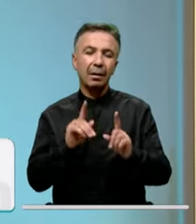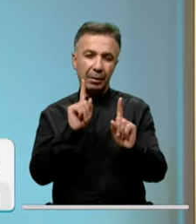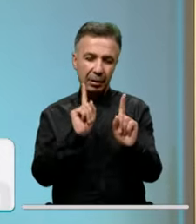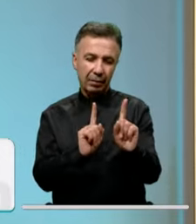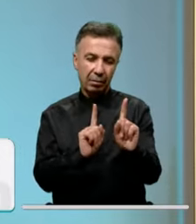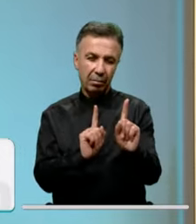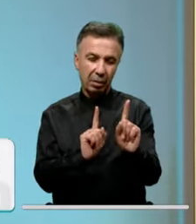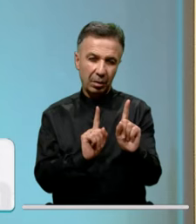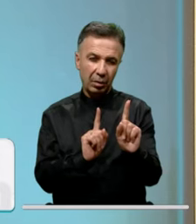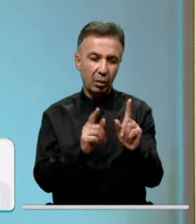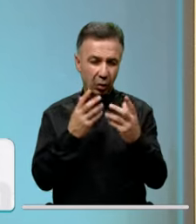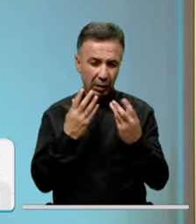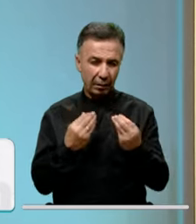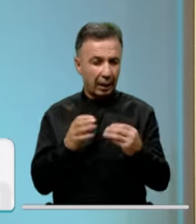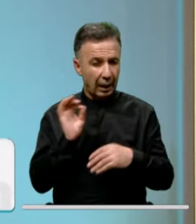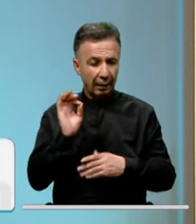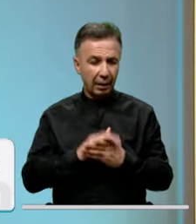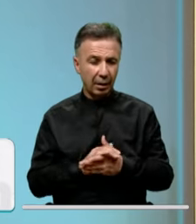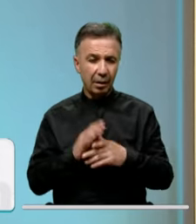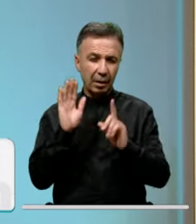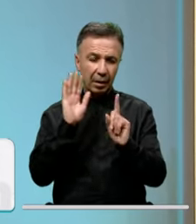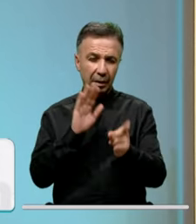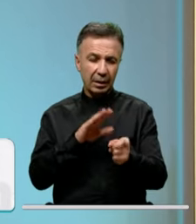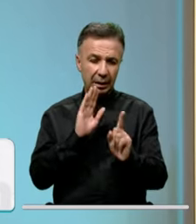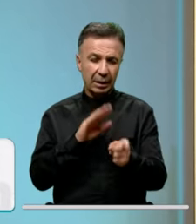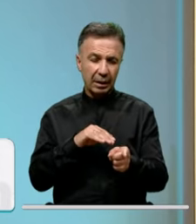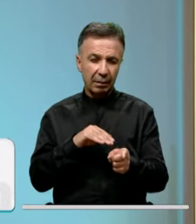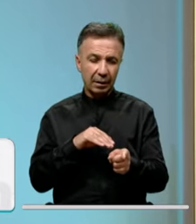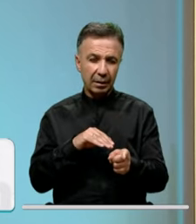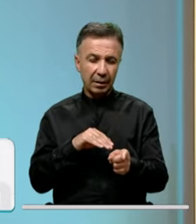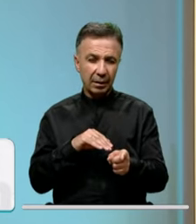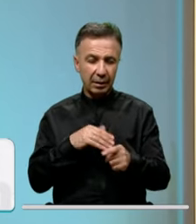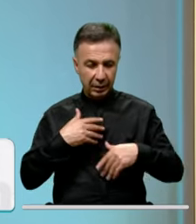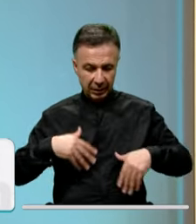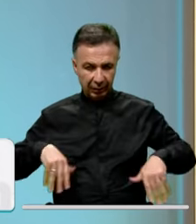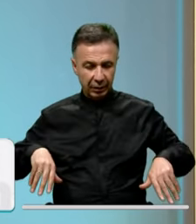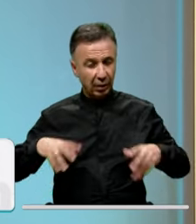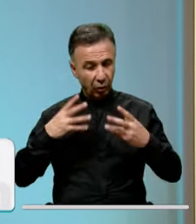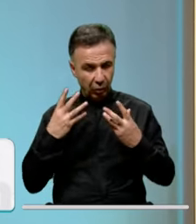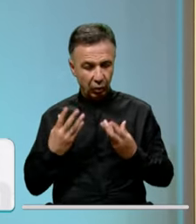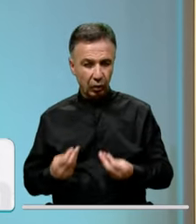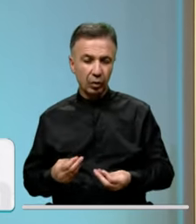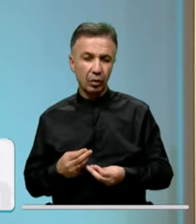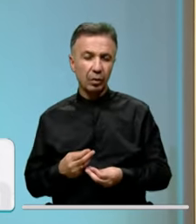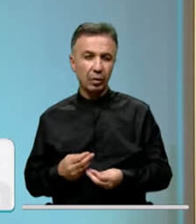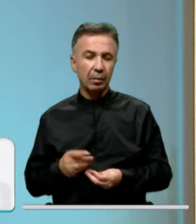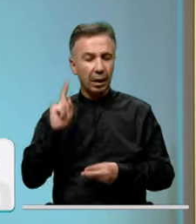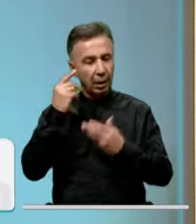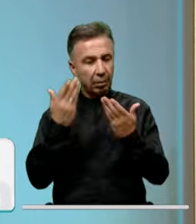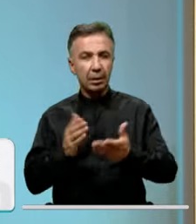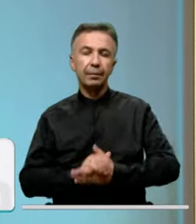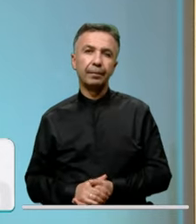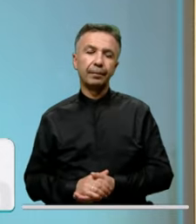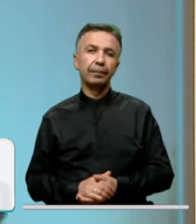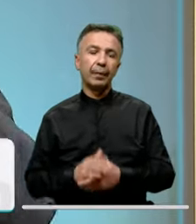gerisinde duruyor ise evet, burada sakınca yok. Saf düzeni gerçekleşmiş ve Allah kabul etsin. Allah kabul